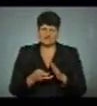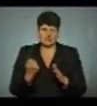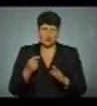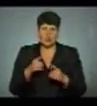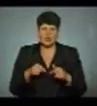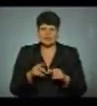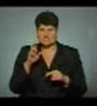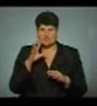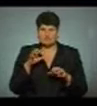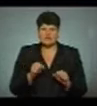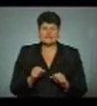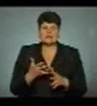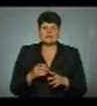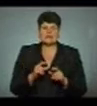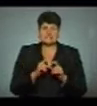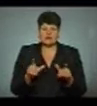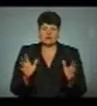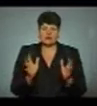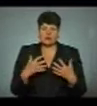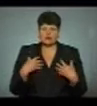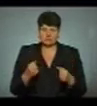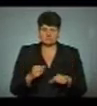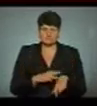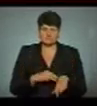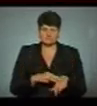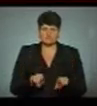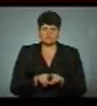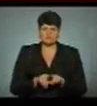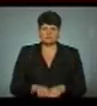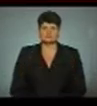влади, заклади охорони здоров'я та правоохоронні органи.